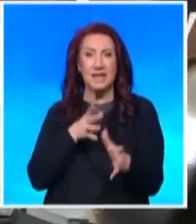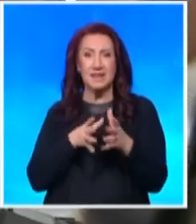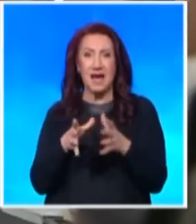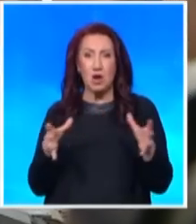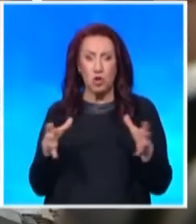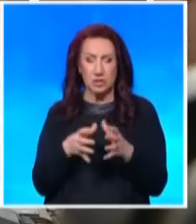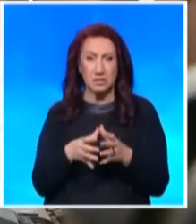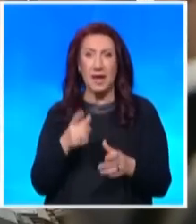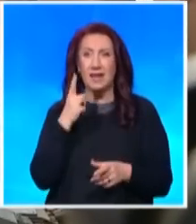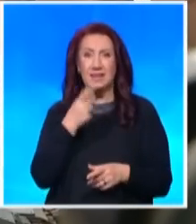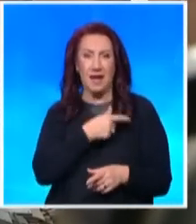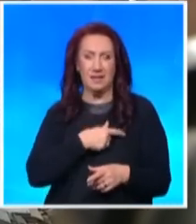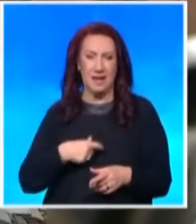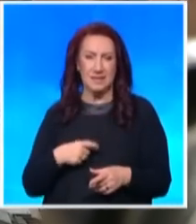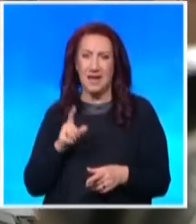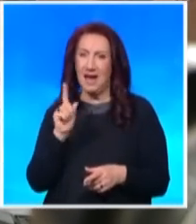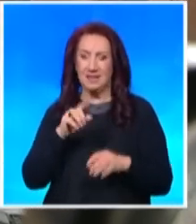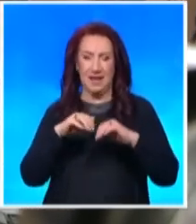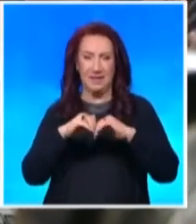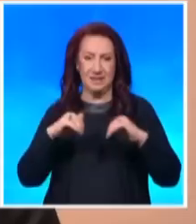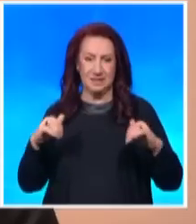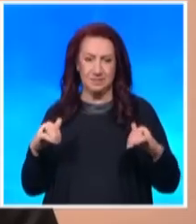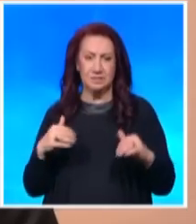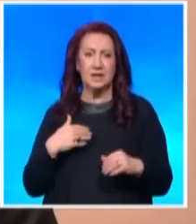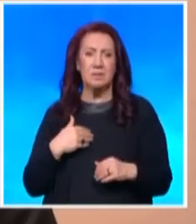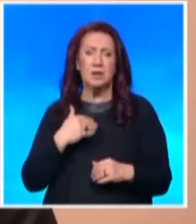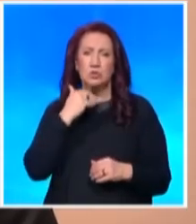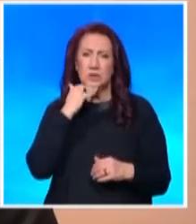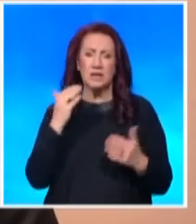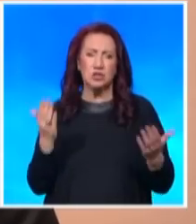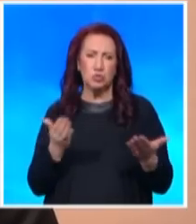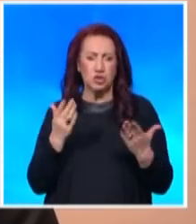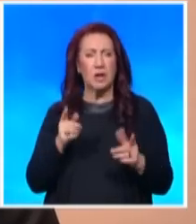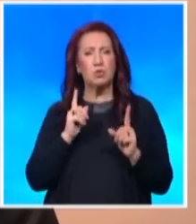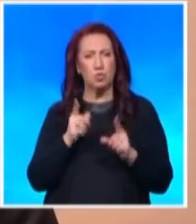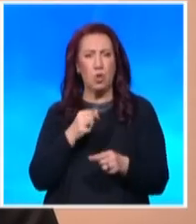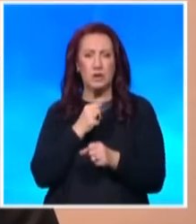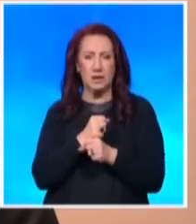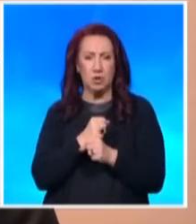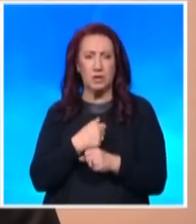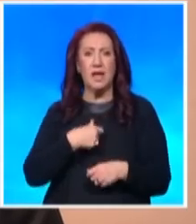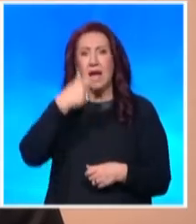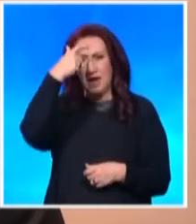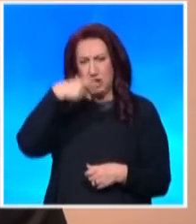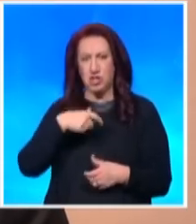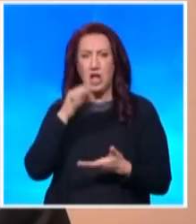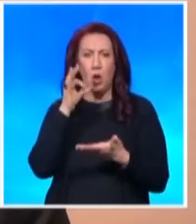Има достатъчно неща, по които и служебното правителство трябва да работи. Лична оценка бих могъл да дам.